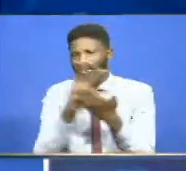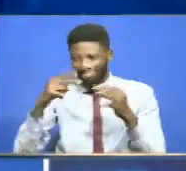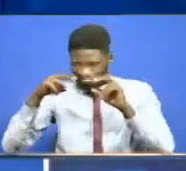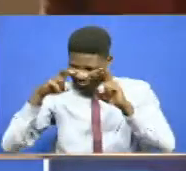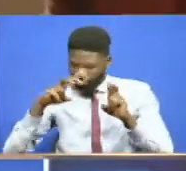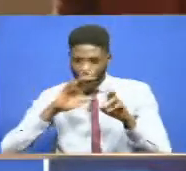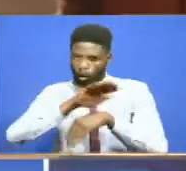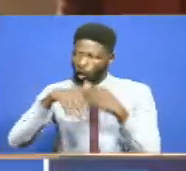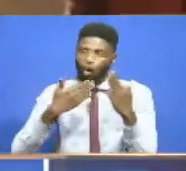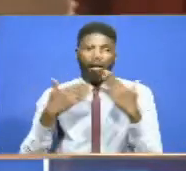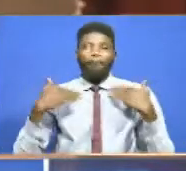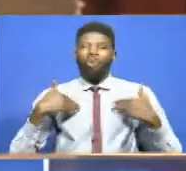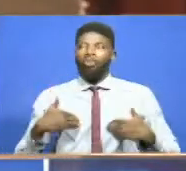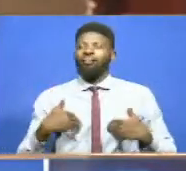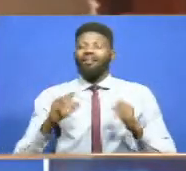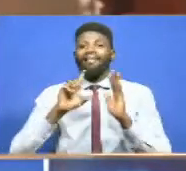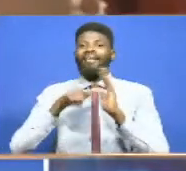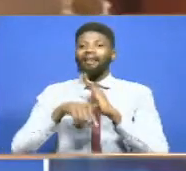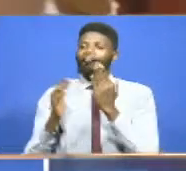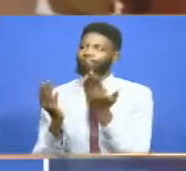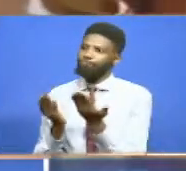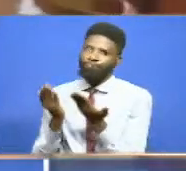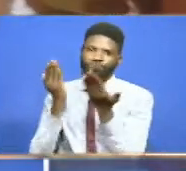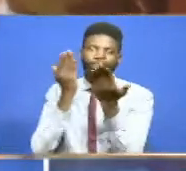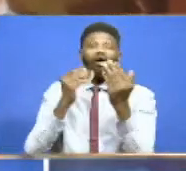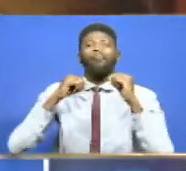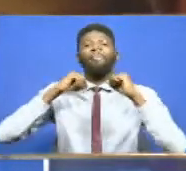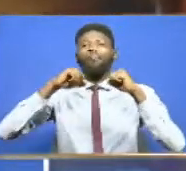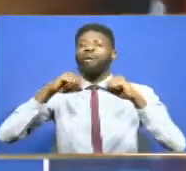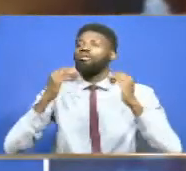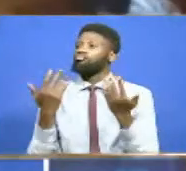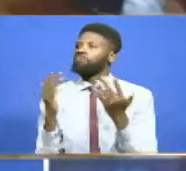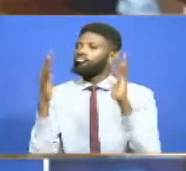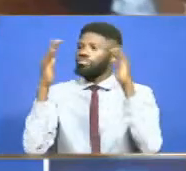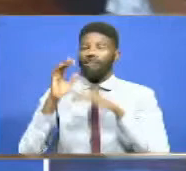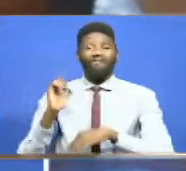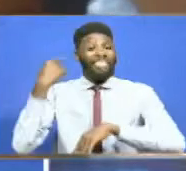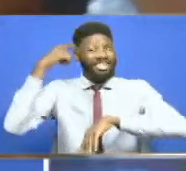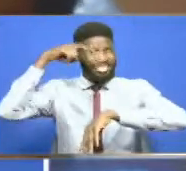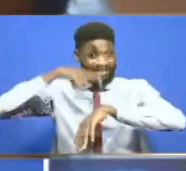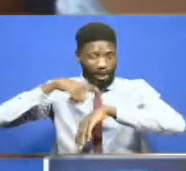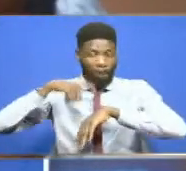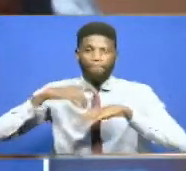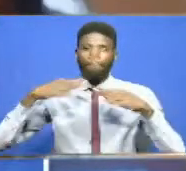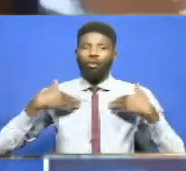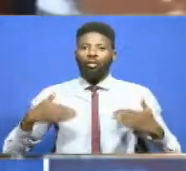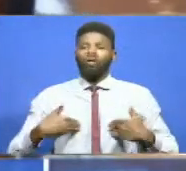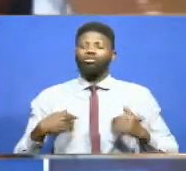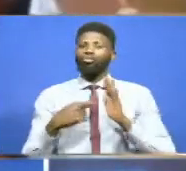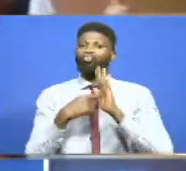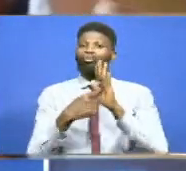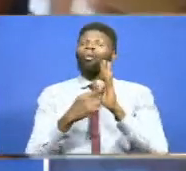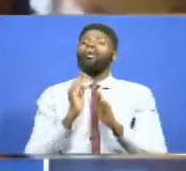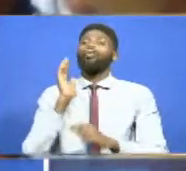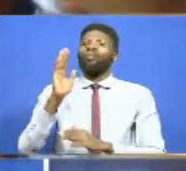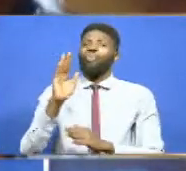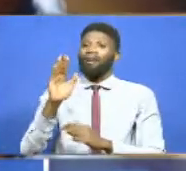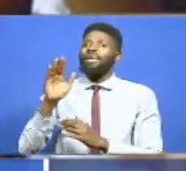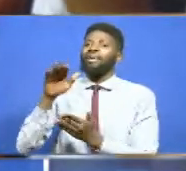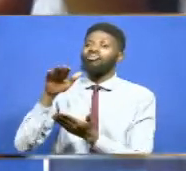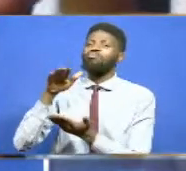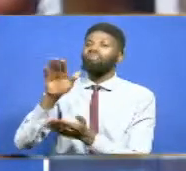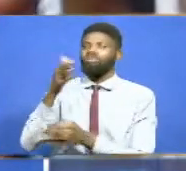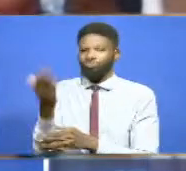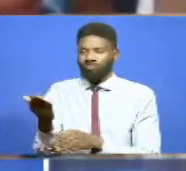baada ya kusafirishwa katika sherehe ya kifahari. Kwa mara ya kwanza, miili yao itaonyeshwa kando ya majeneza yao huku picha za x-ray